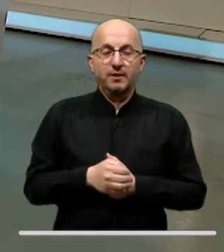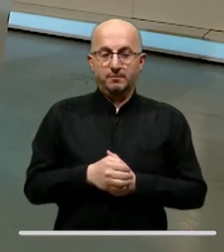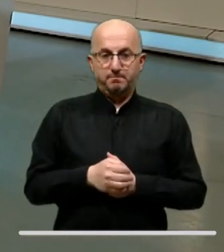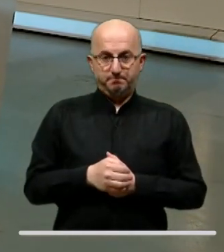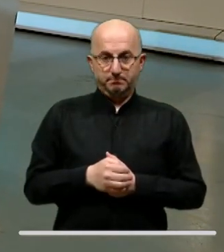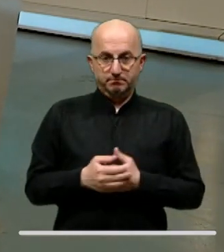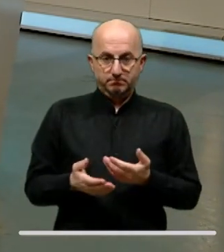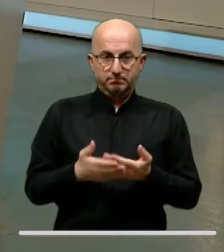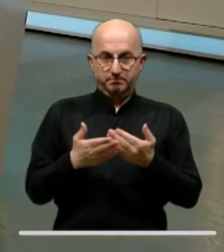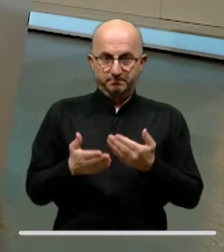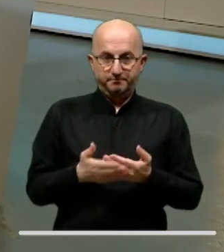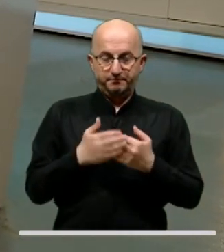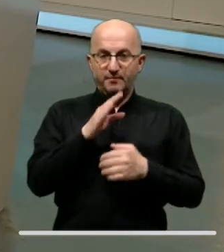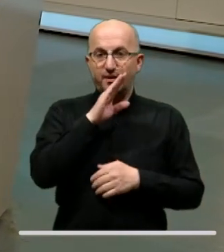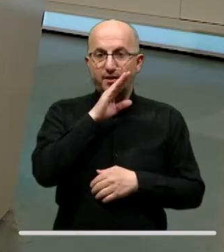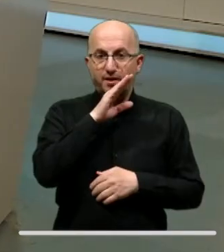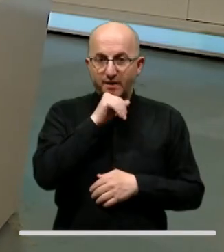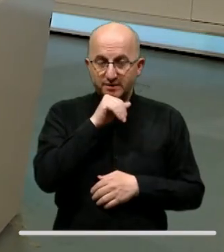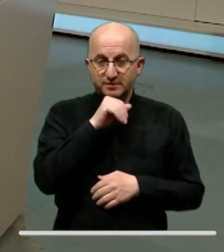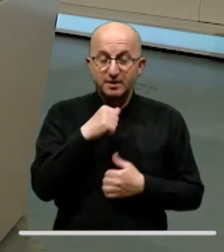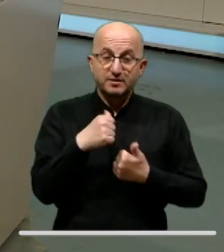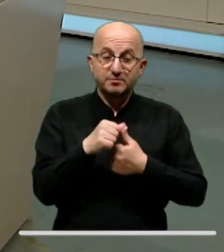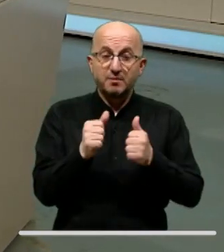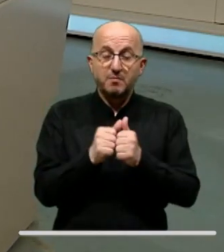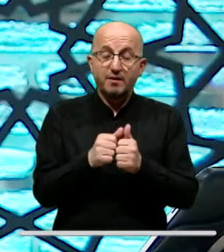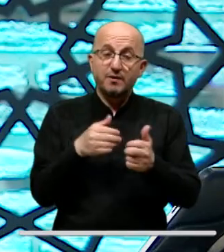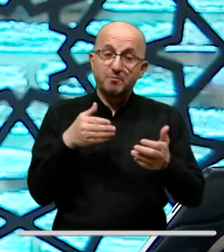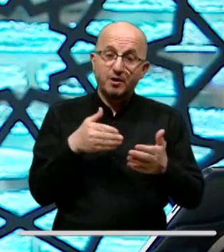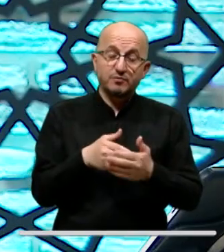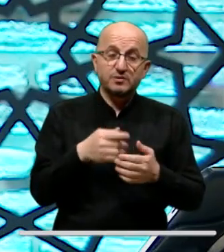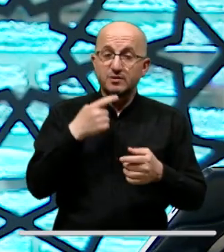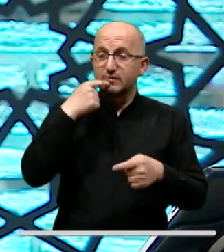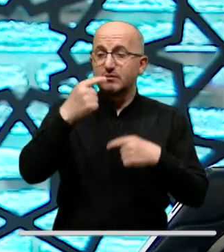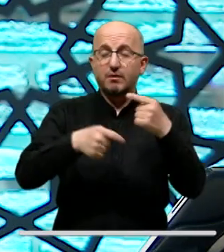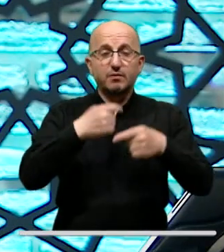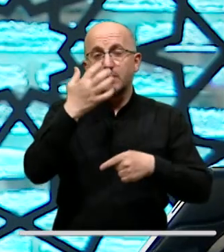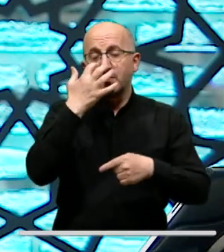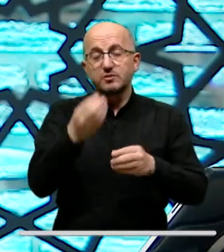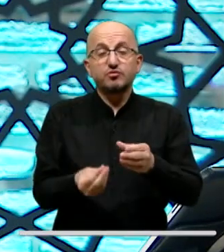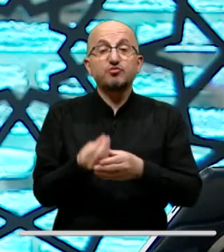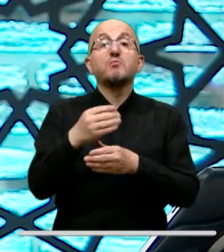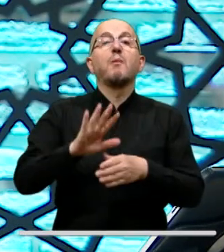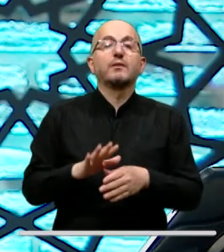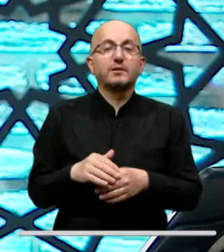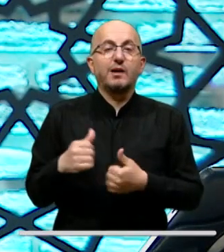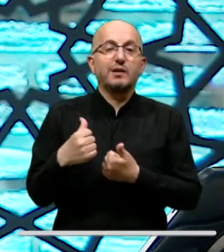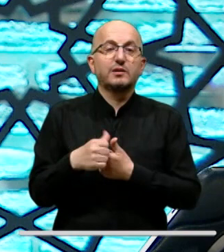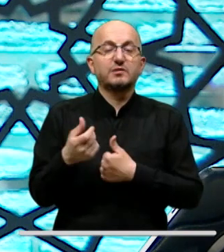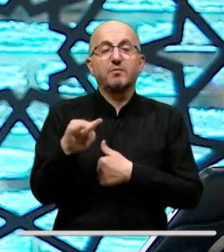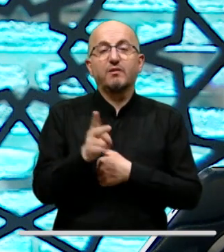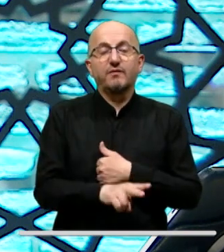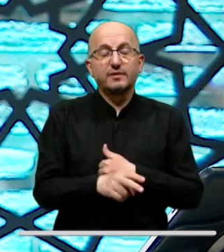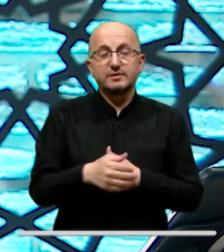Kahraman Maraşlı galiba bir yaşlı amcamız dedi ki ben eşimle beraber yazıldım yıllar oldu bekledik çıkmadı haccımız eşim eşimi